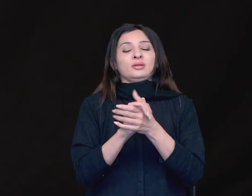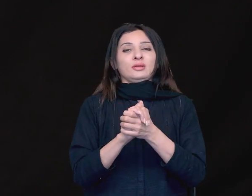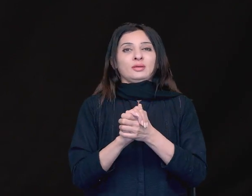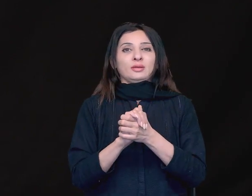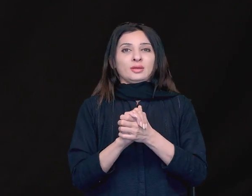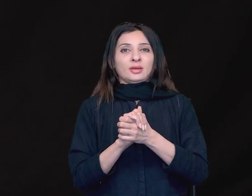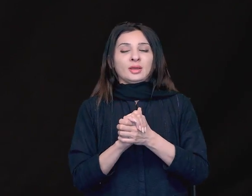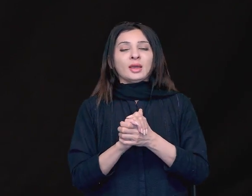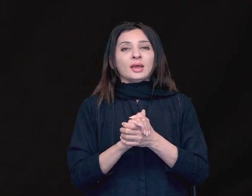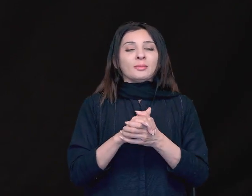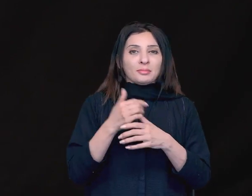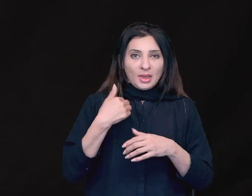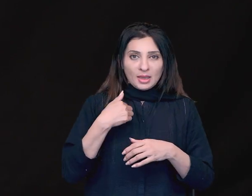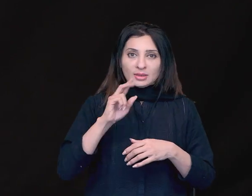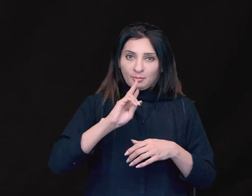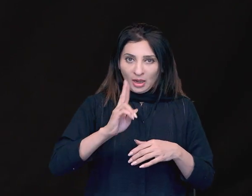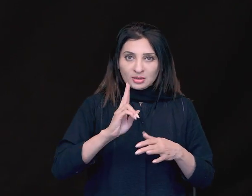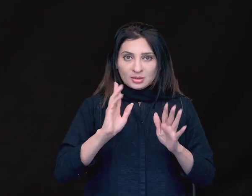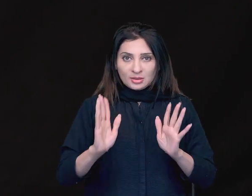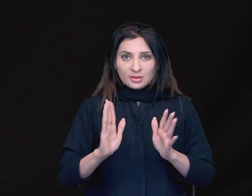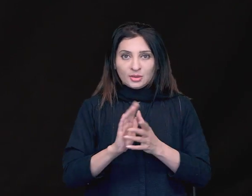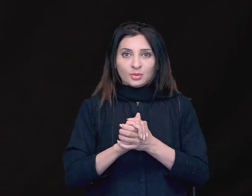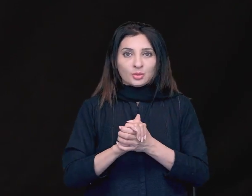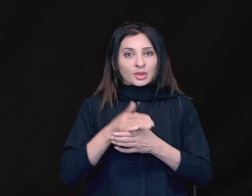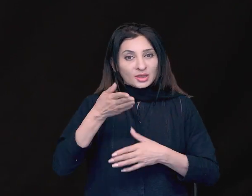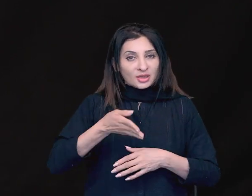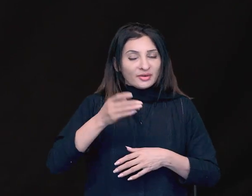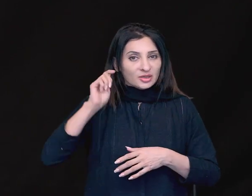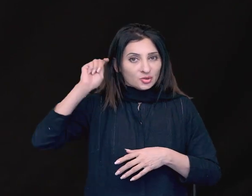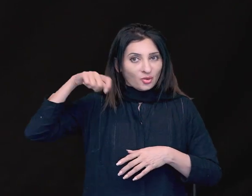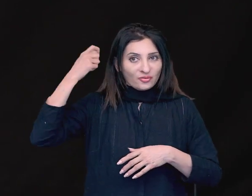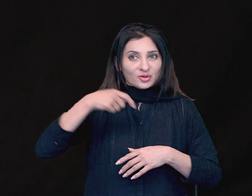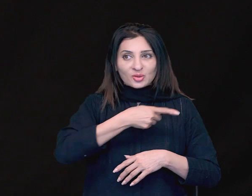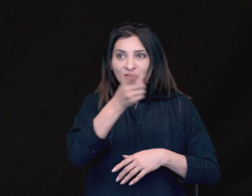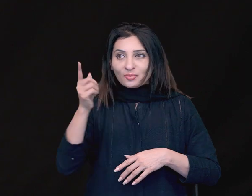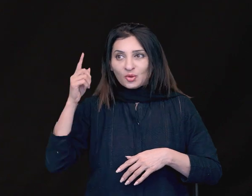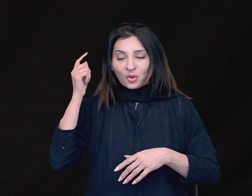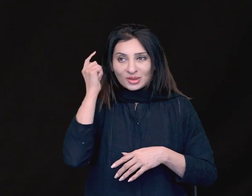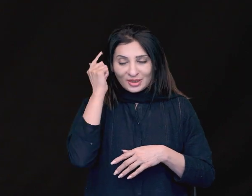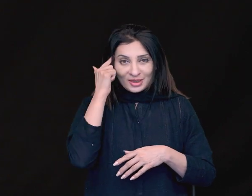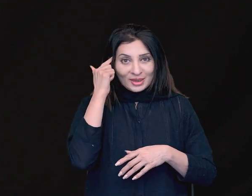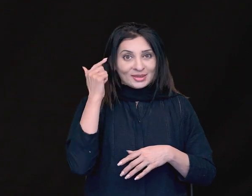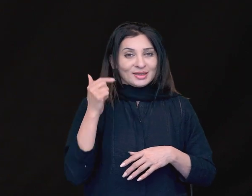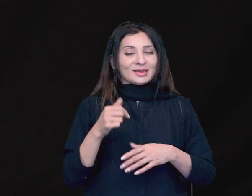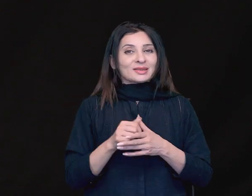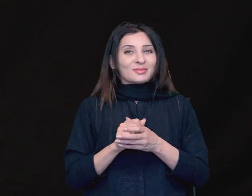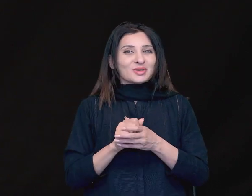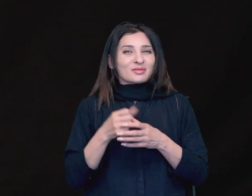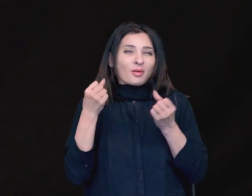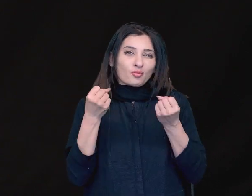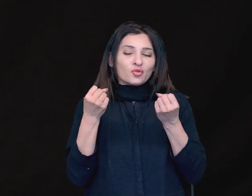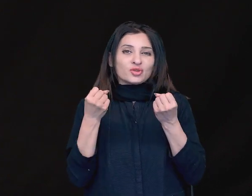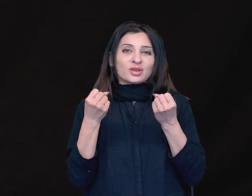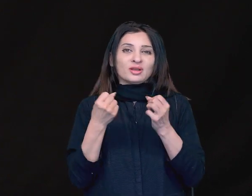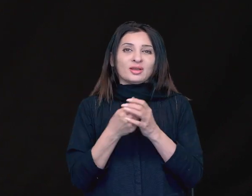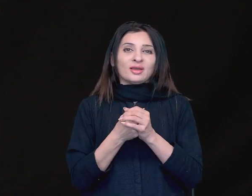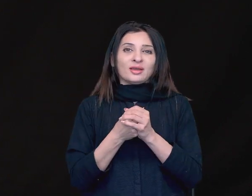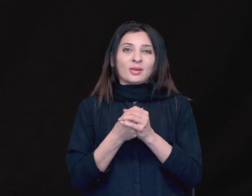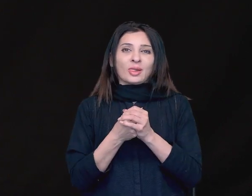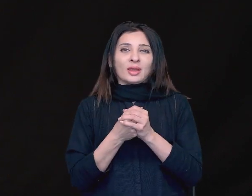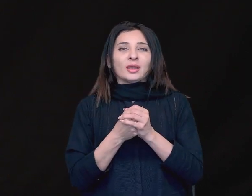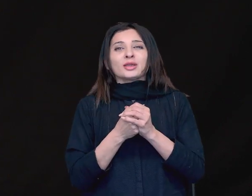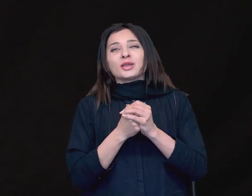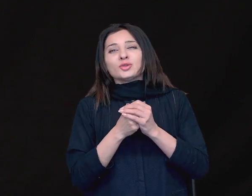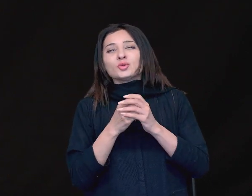लोग देख रहे हैं उनके लिए चीज़ समझना मुश्किल हो। अपर मिडिल क्लास एजुकेटेड क्लास जो शहरों